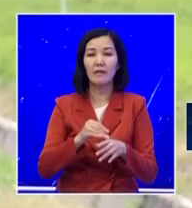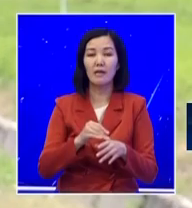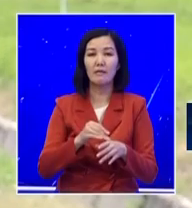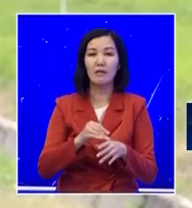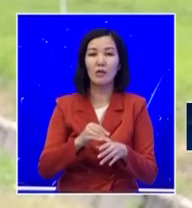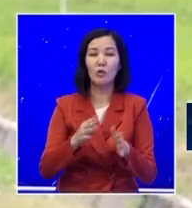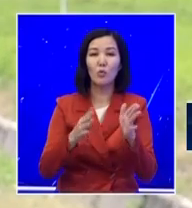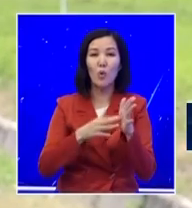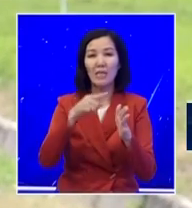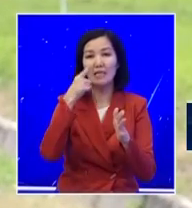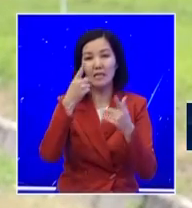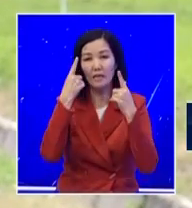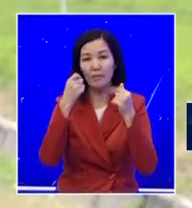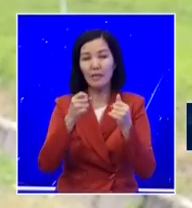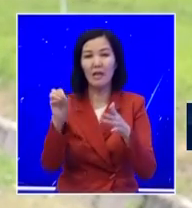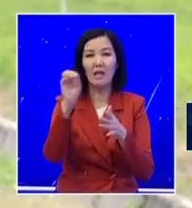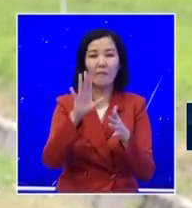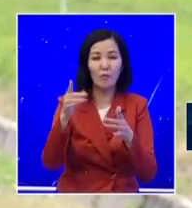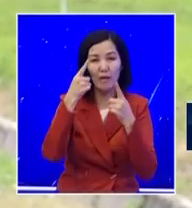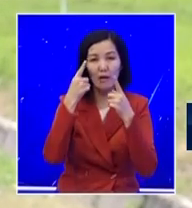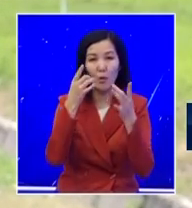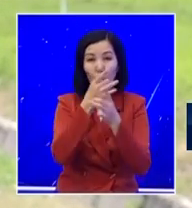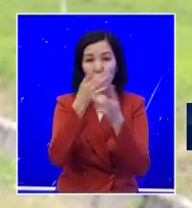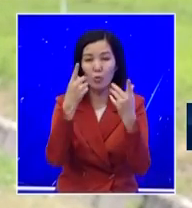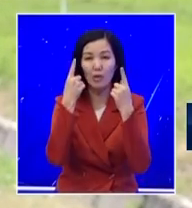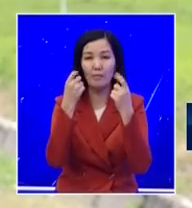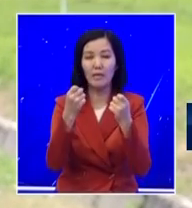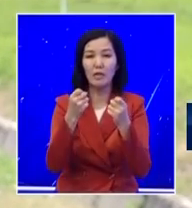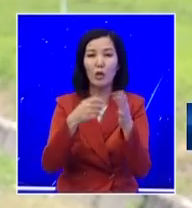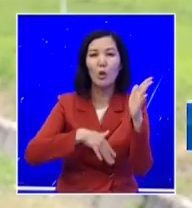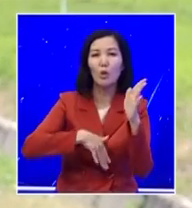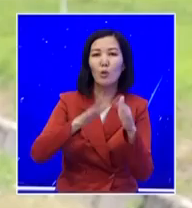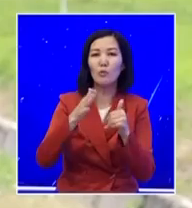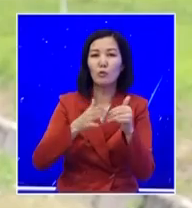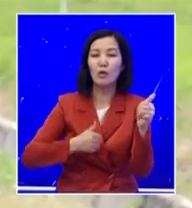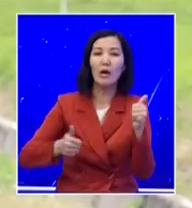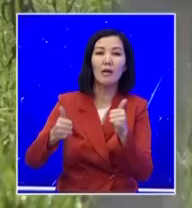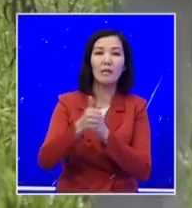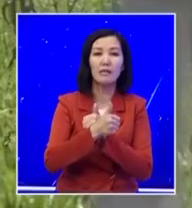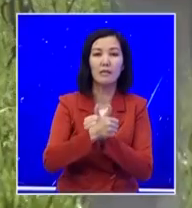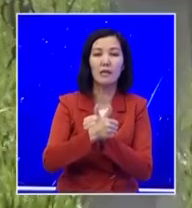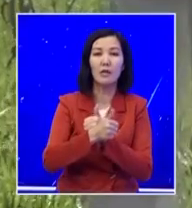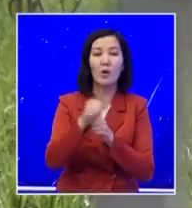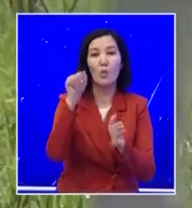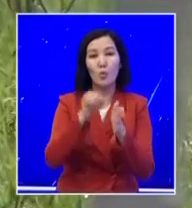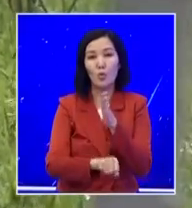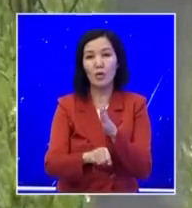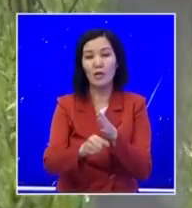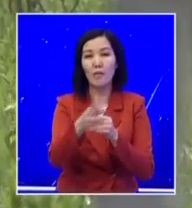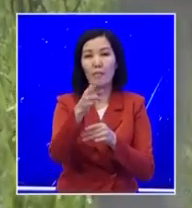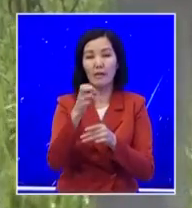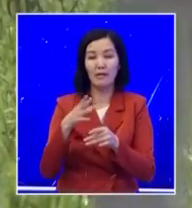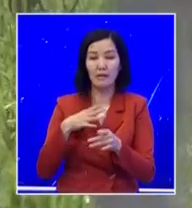білген, еуропалық мәдениетті игерген озық тұлғалар өлім жазасына кесіліп атылды. 759